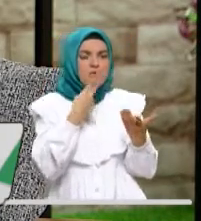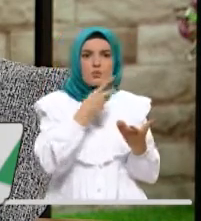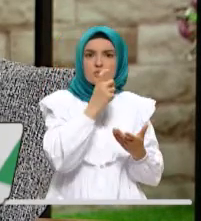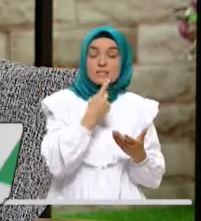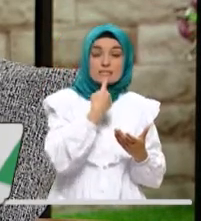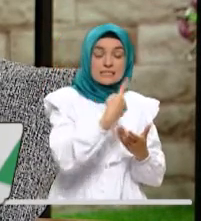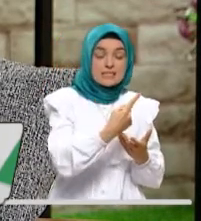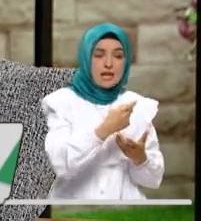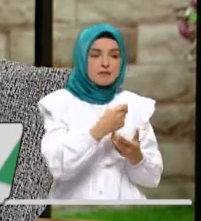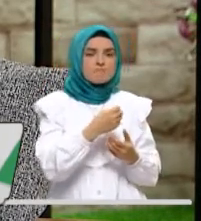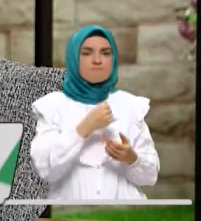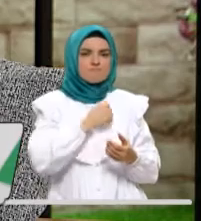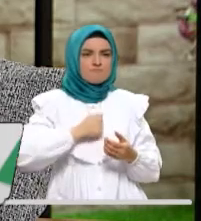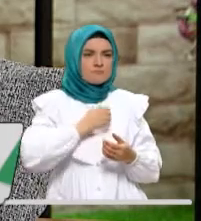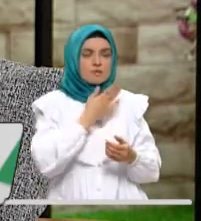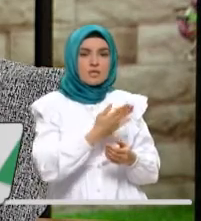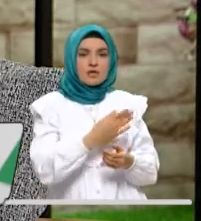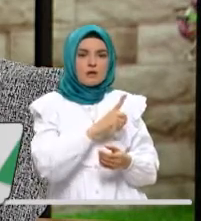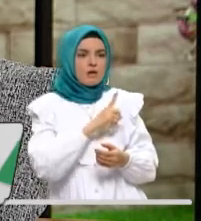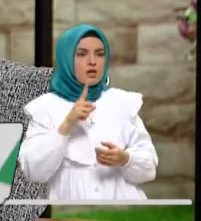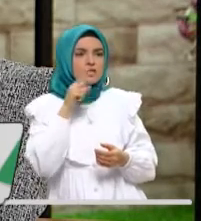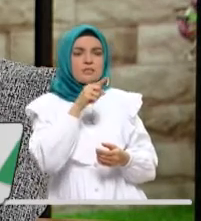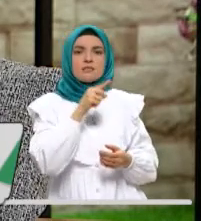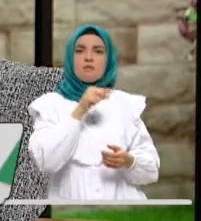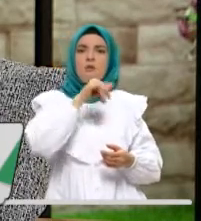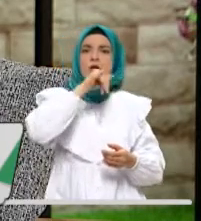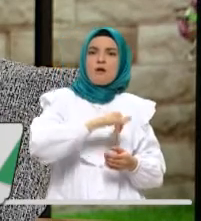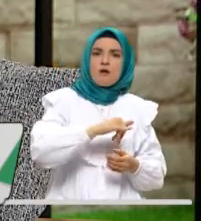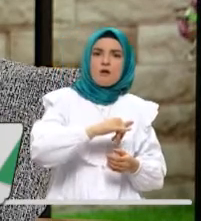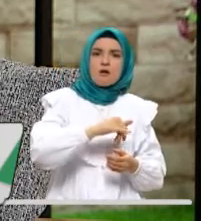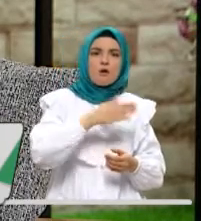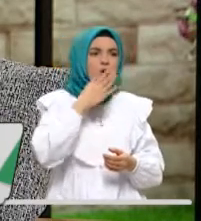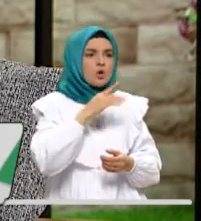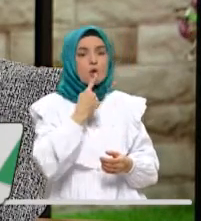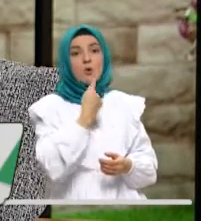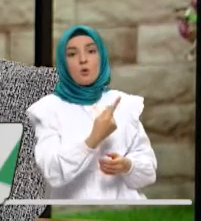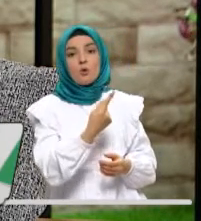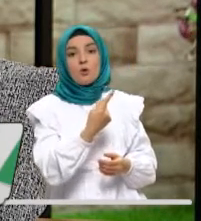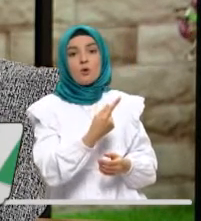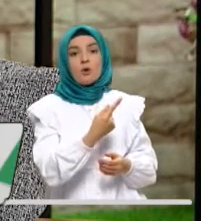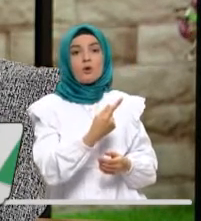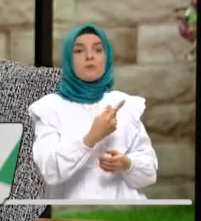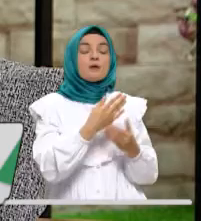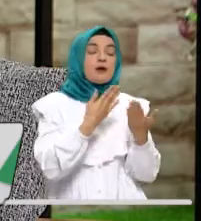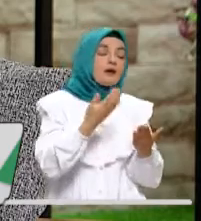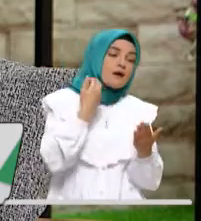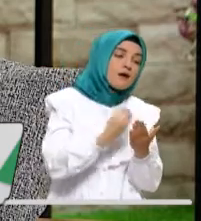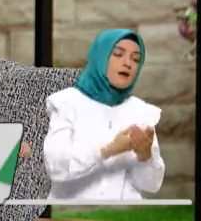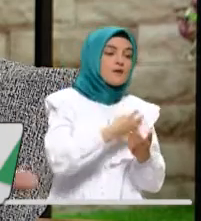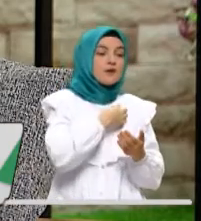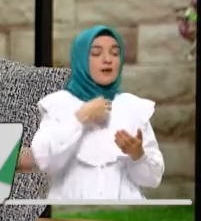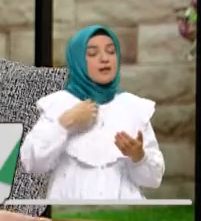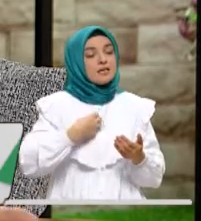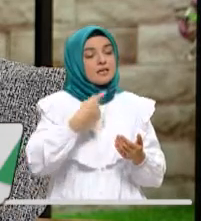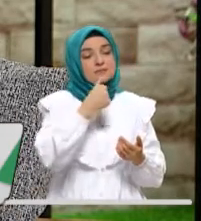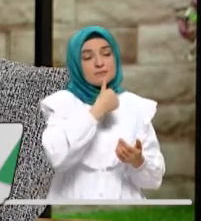efendim işte hani biraz sıkıldım falan hayır diyor senin feryat etmeye hakkın var ama öyle demeyeceksin ah valideciğim vah pederim bakın görün